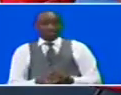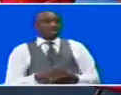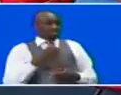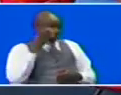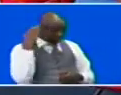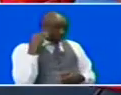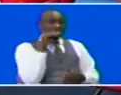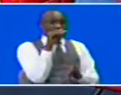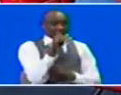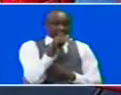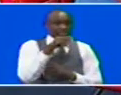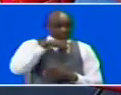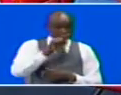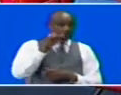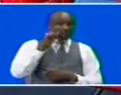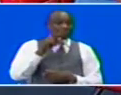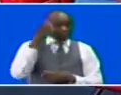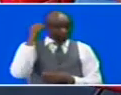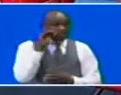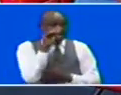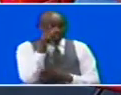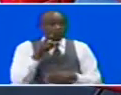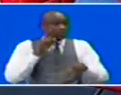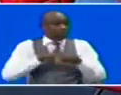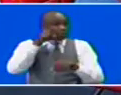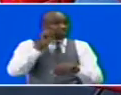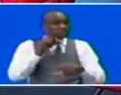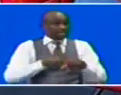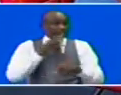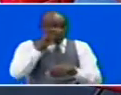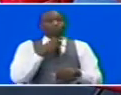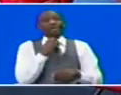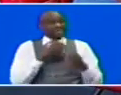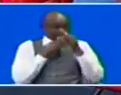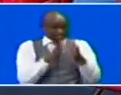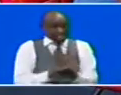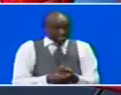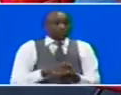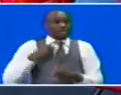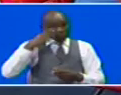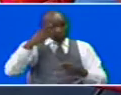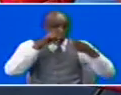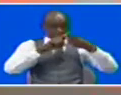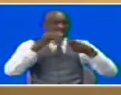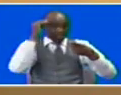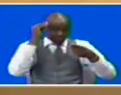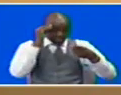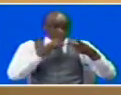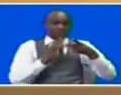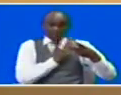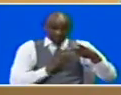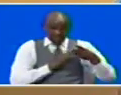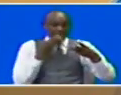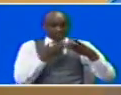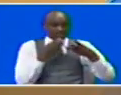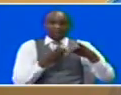sembe kauli yako, je, wewe huangalia nini unapomchagua kiongozi? Alikuwa nimetoa vigezo vinne: masomo, tabia, kabila, pesa. Kuna